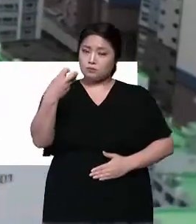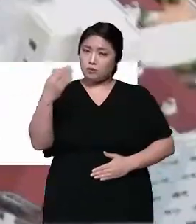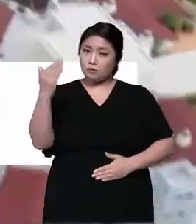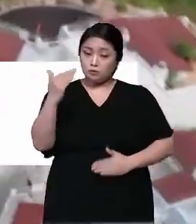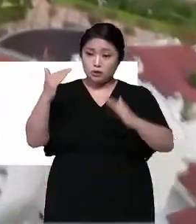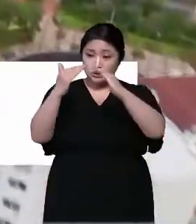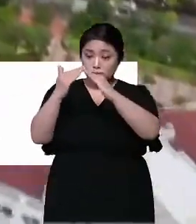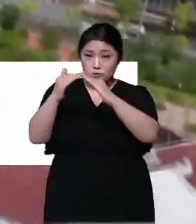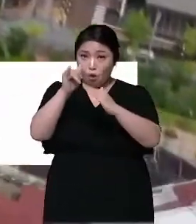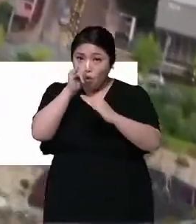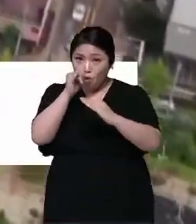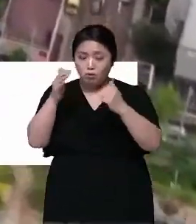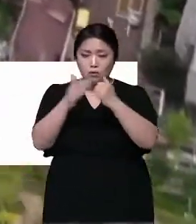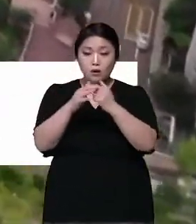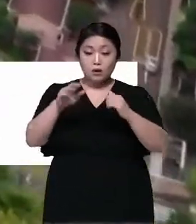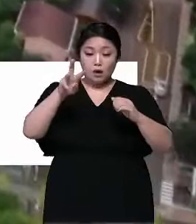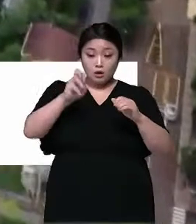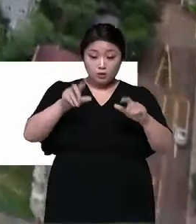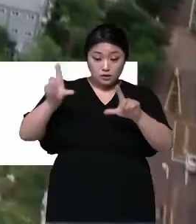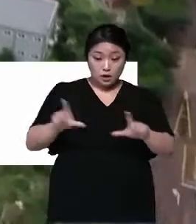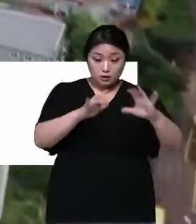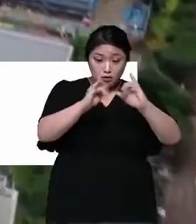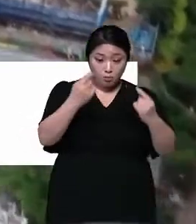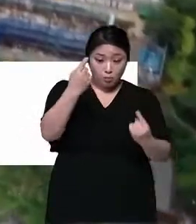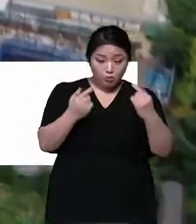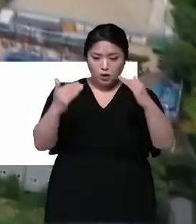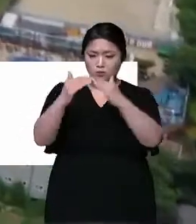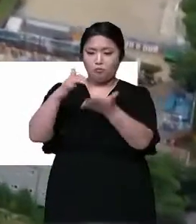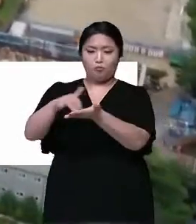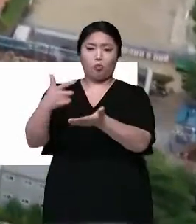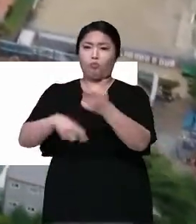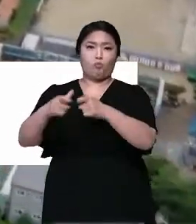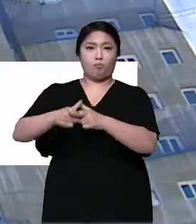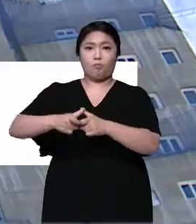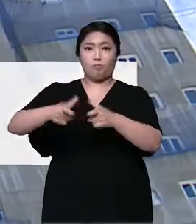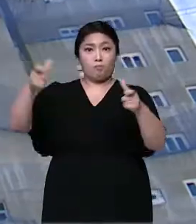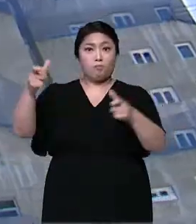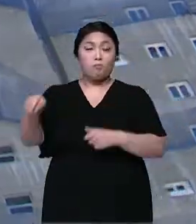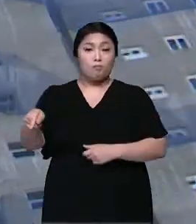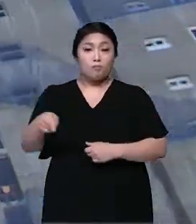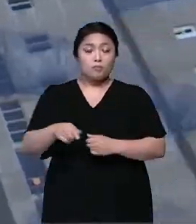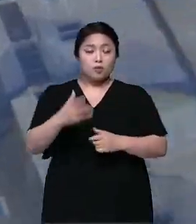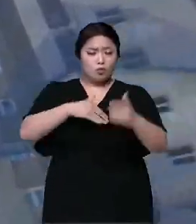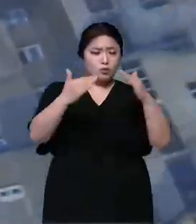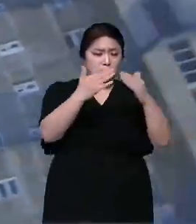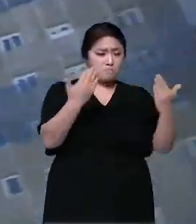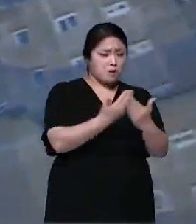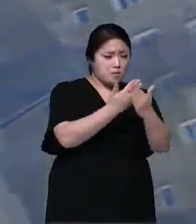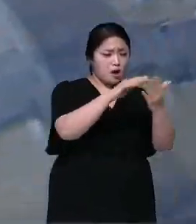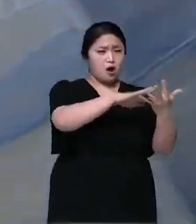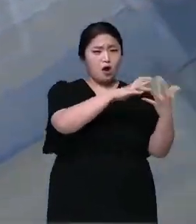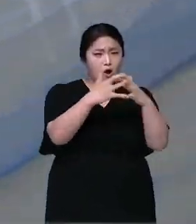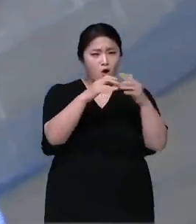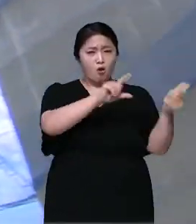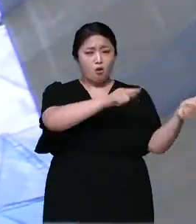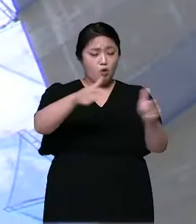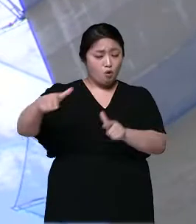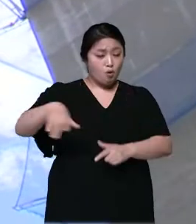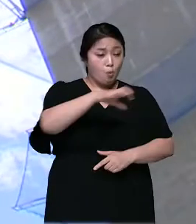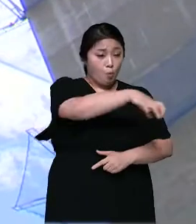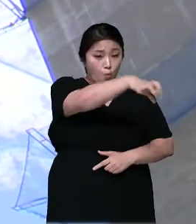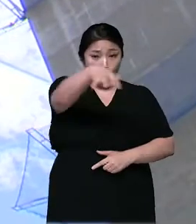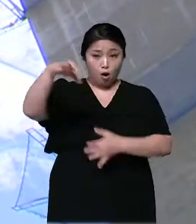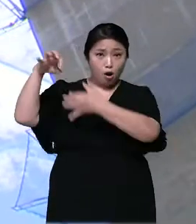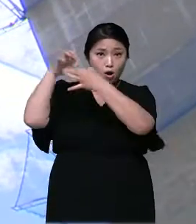공급돼 광주에 거주하는 세대수 보다 주택이 더 많습니다 하지만 될 규모 택지 개발과 재개발 재건축사업이